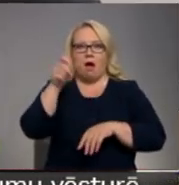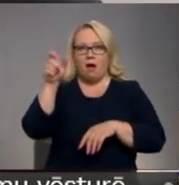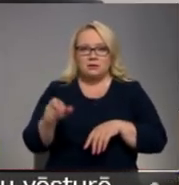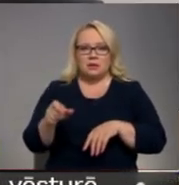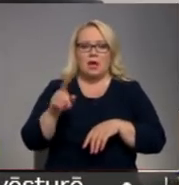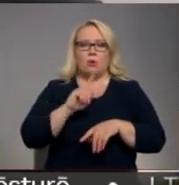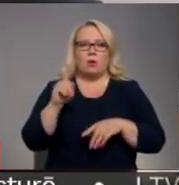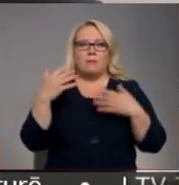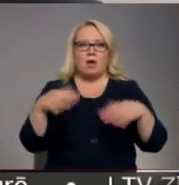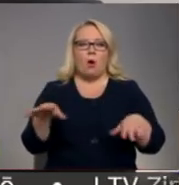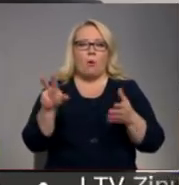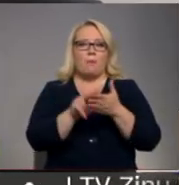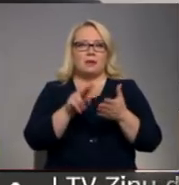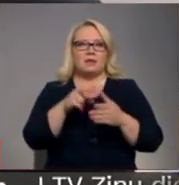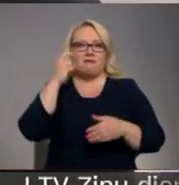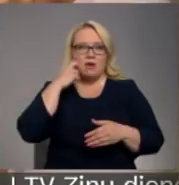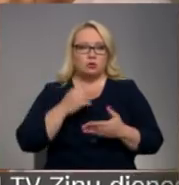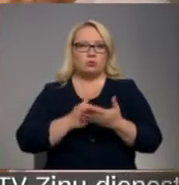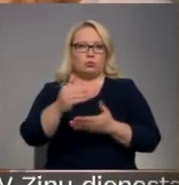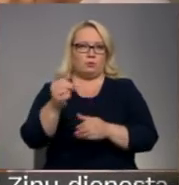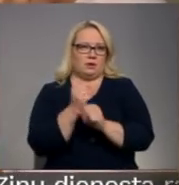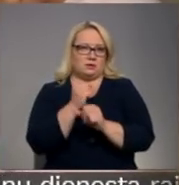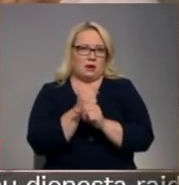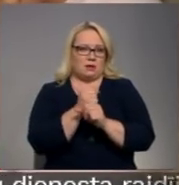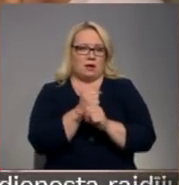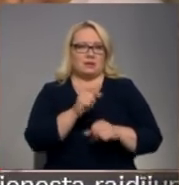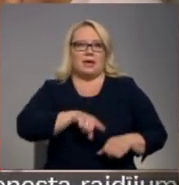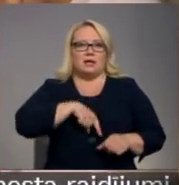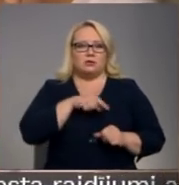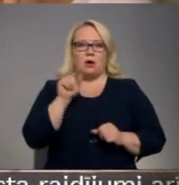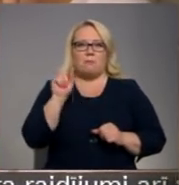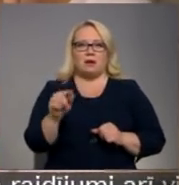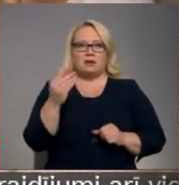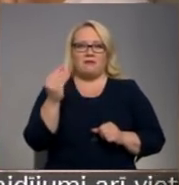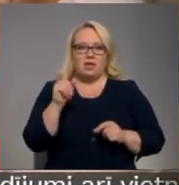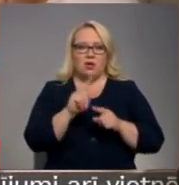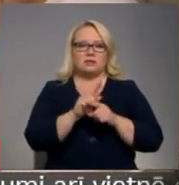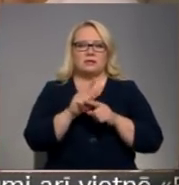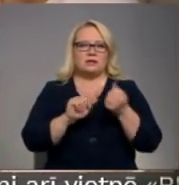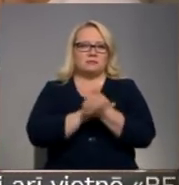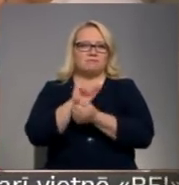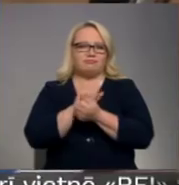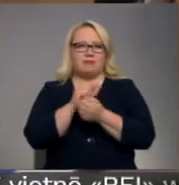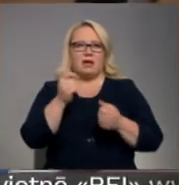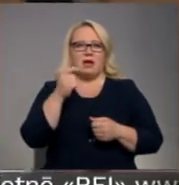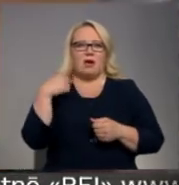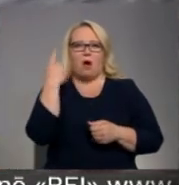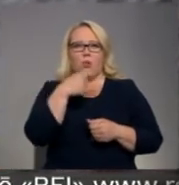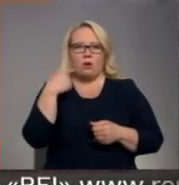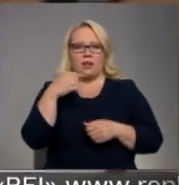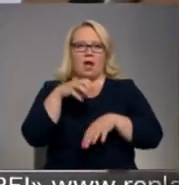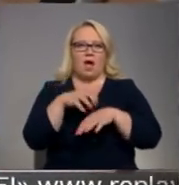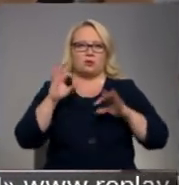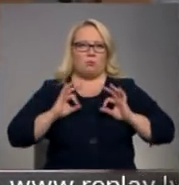ir sasnieguši pensijas vecumu, turpina strādāt. Ilgstoši mazais finansējums grāvis ārsta profesijas prestižu un pirmie reālie